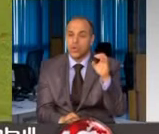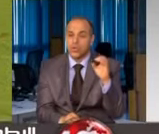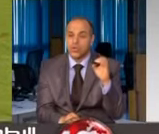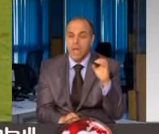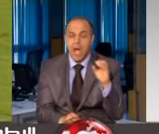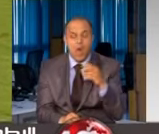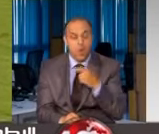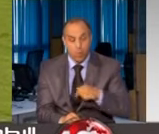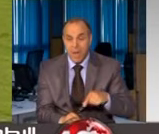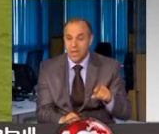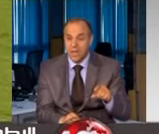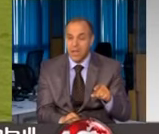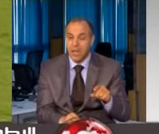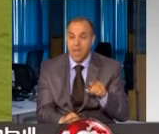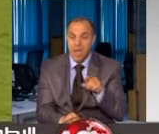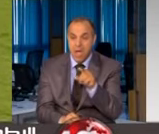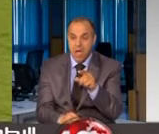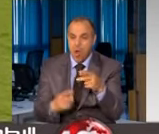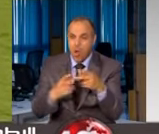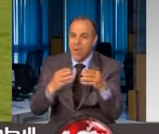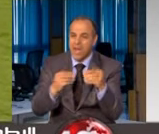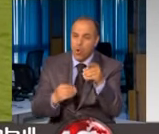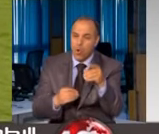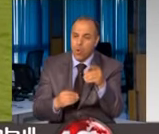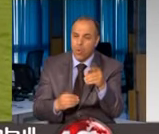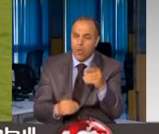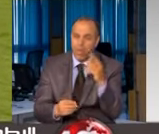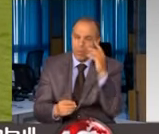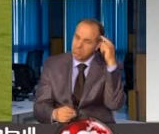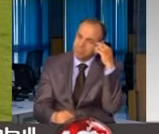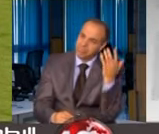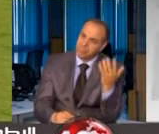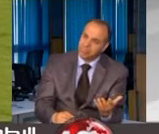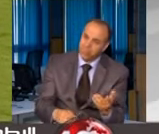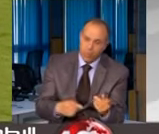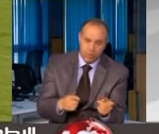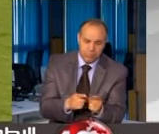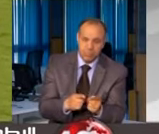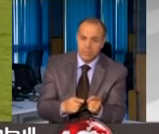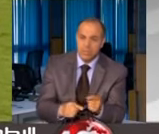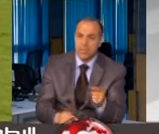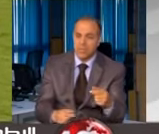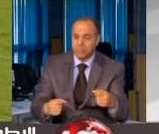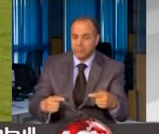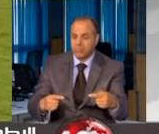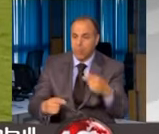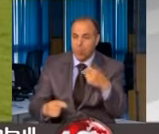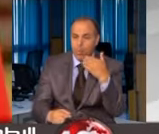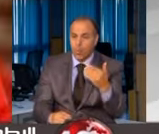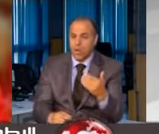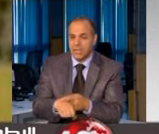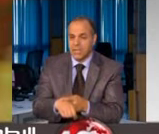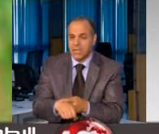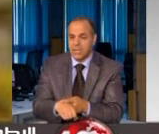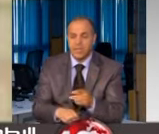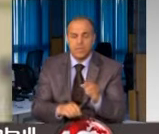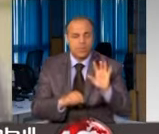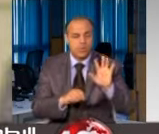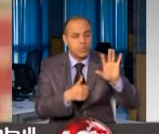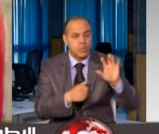الروماني، حيث سقط إيكانغ مغشيا عليه فاقدا الوعي بعد وقت قصير من نزوله بديلا في الدقيقة